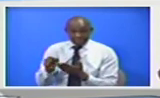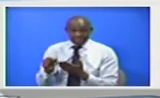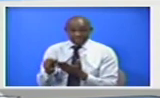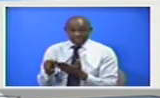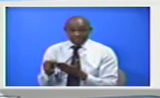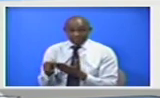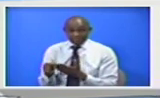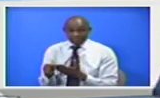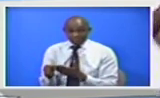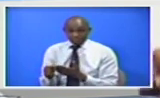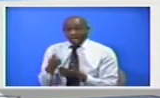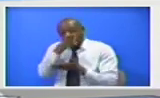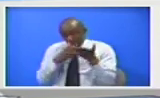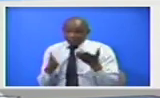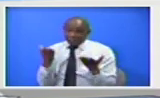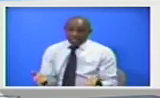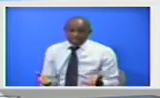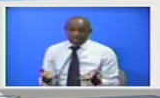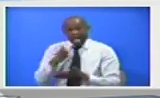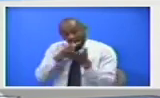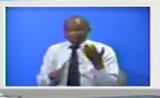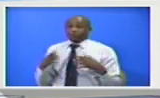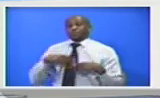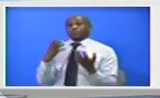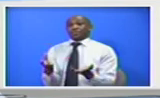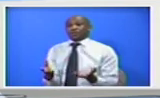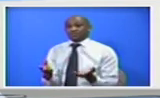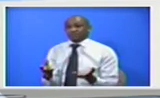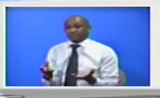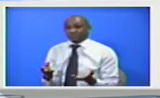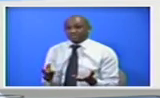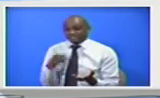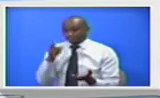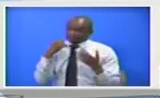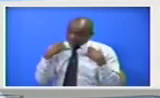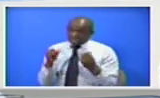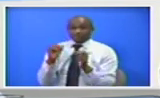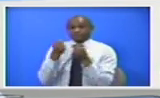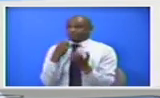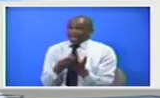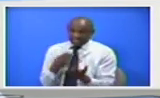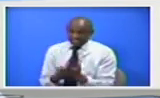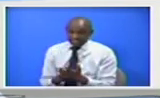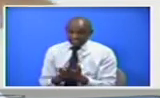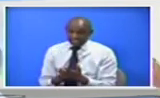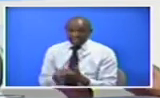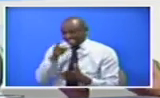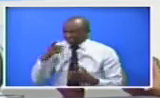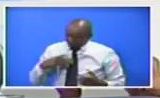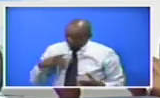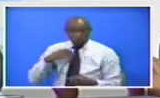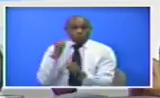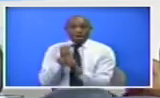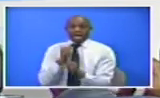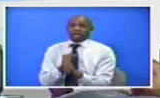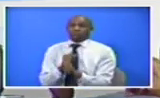papers nusu ya wale watu ambao wanatarajiwa kupiga kura na walikuwa wanajaribu kusave pesa. Sasa hawa hawakufanya kazi kwa sababu